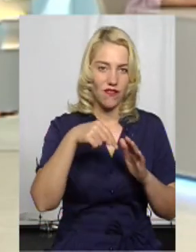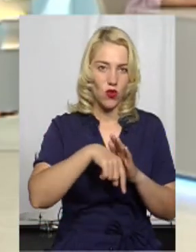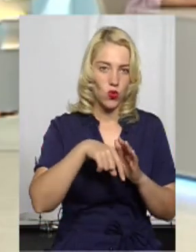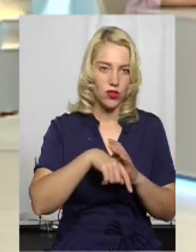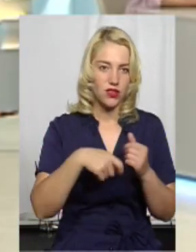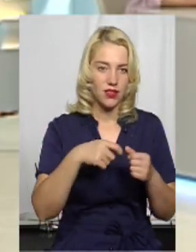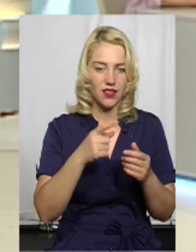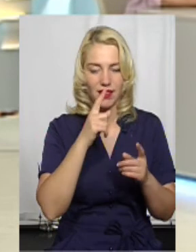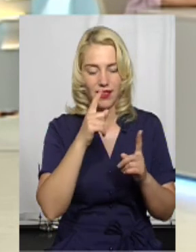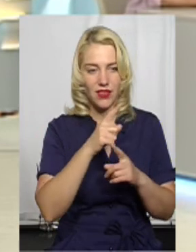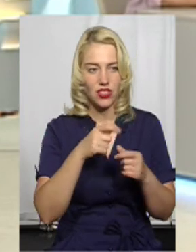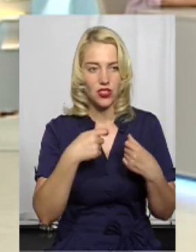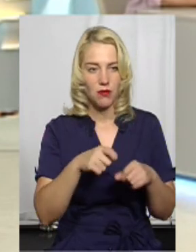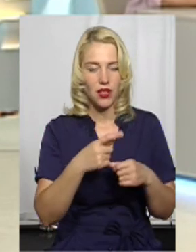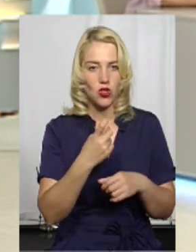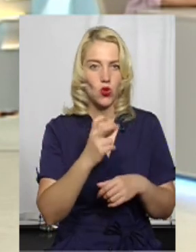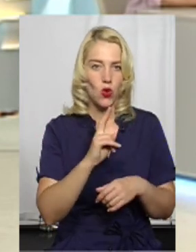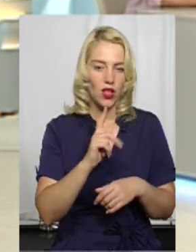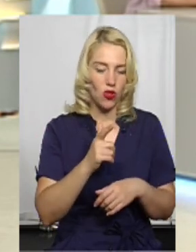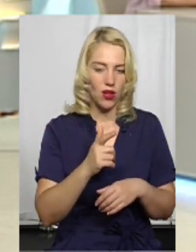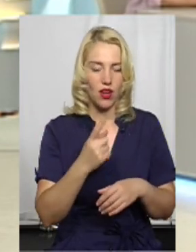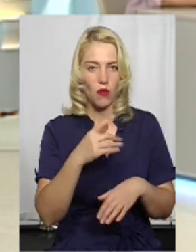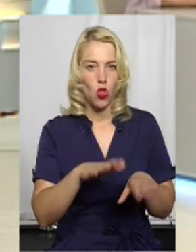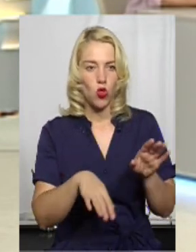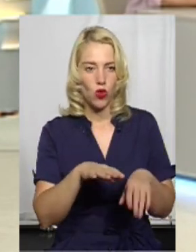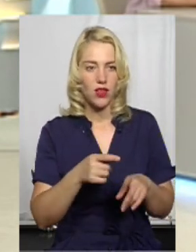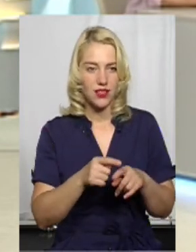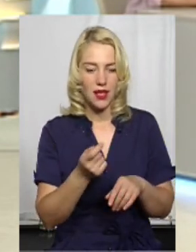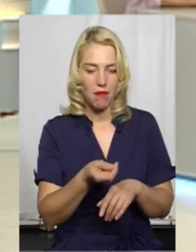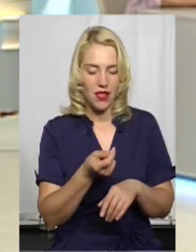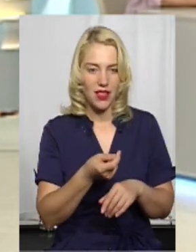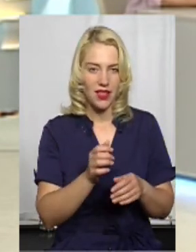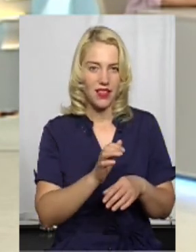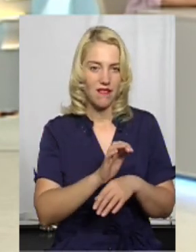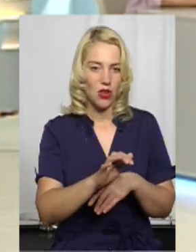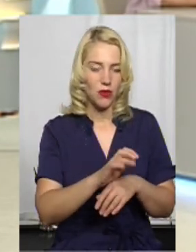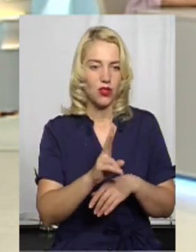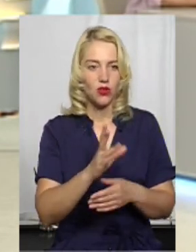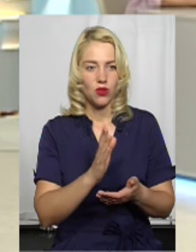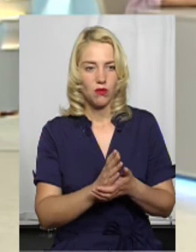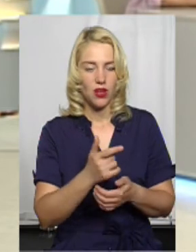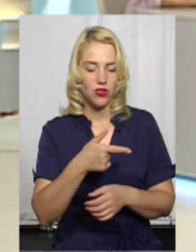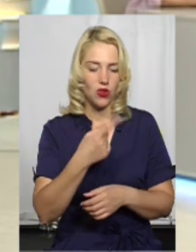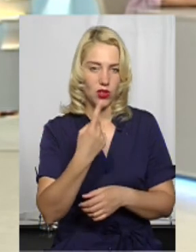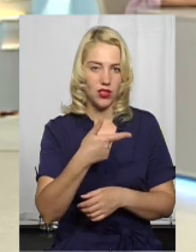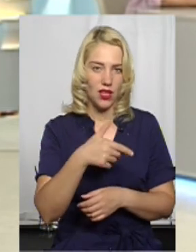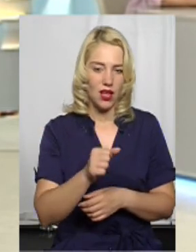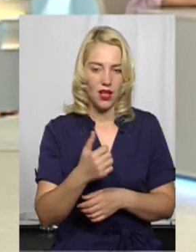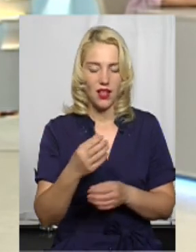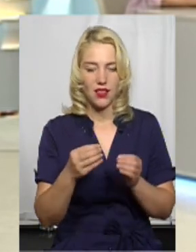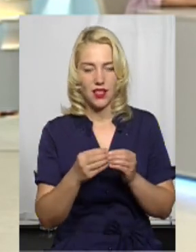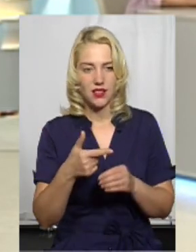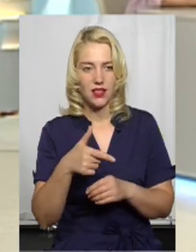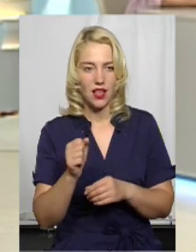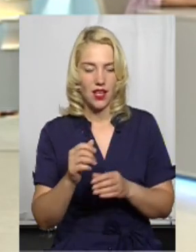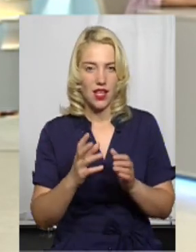невеличкі якісь партії, там від 100 кг до тони, це мілкі виробники, які мають там від гектара до 5 чи до 10 гектар